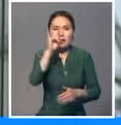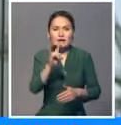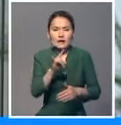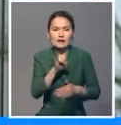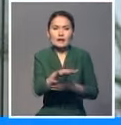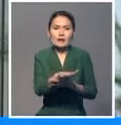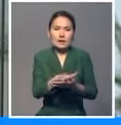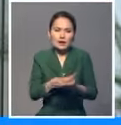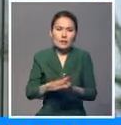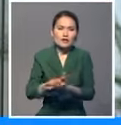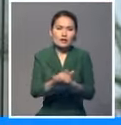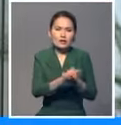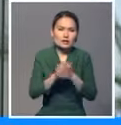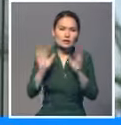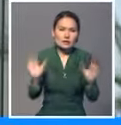толерантты болу,